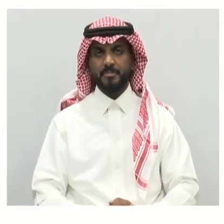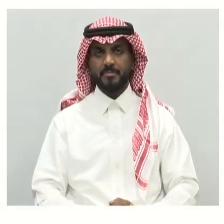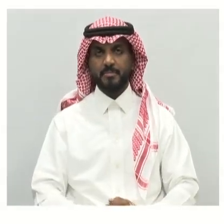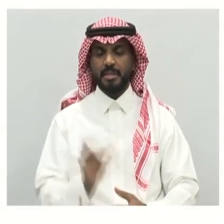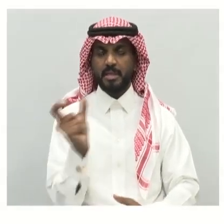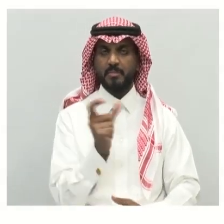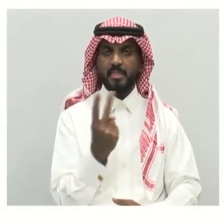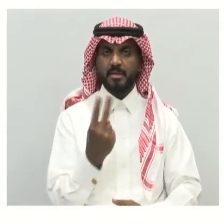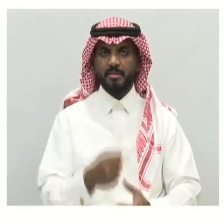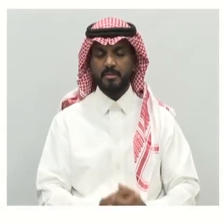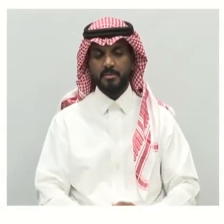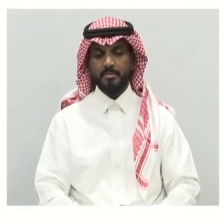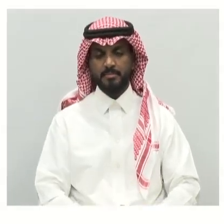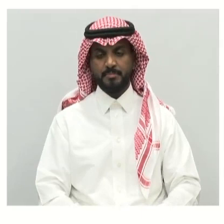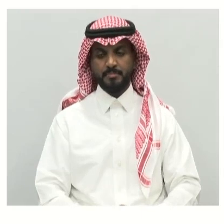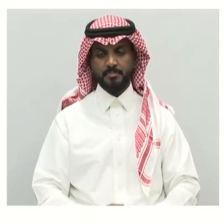الكلمه الثانيه